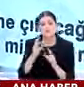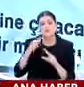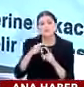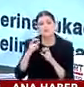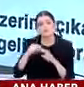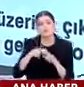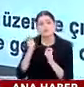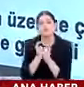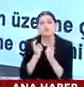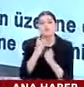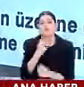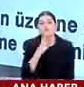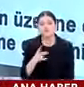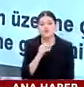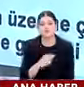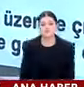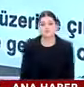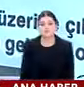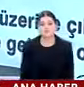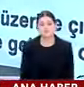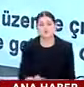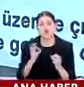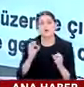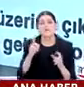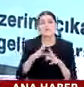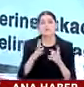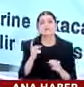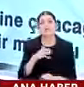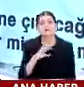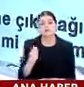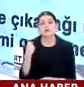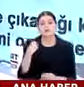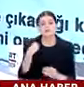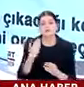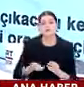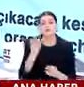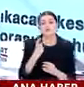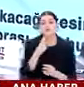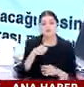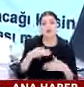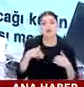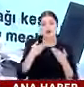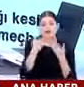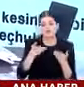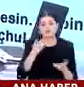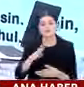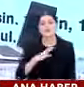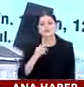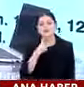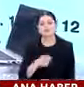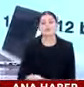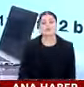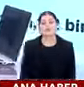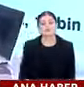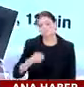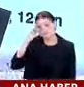arasında devam edecek bu görüşmeler ve Aslında önemli boyutlardan biri şu yeni kat sayısını birazdan açıklayacağım bir Evrensel değer aslında ama